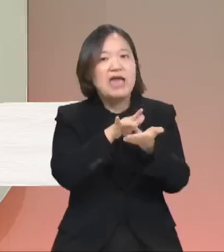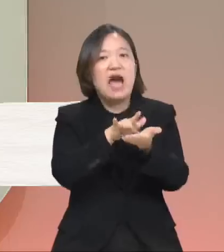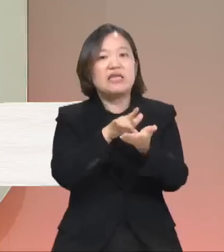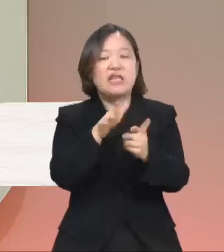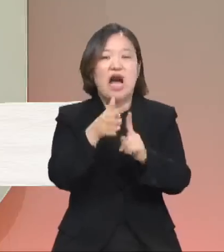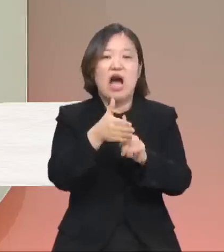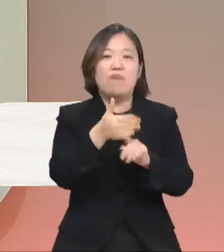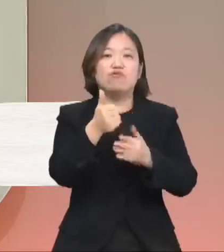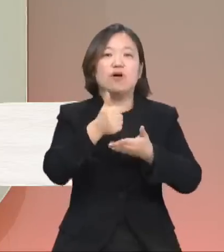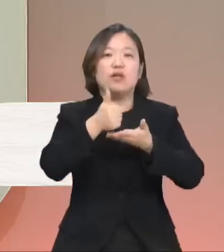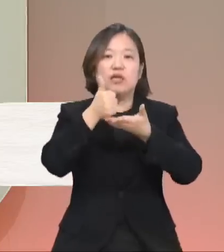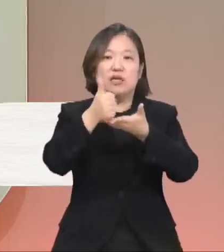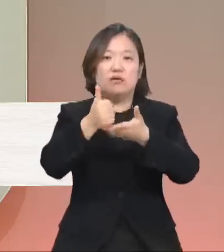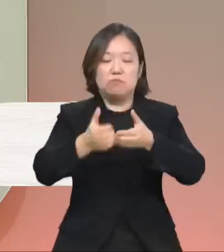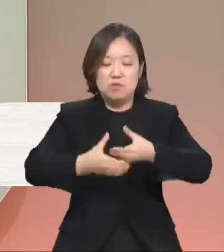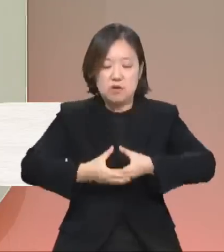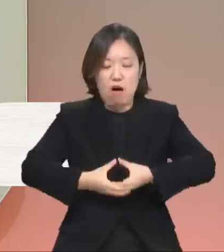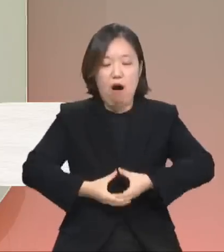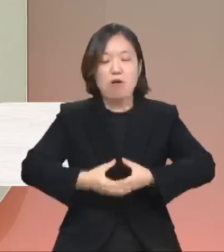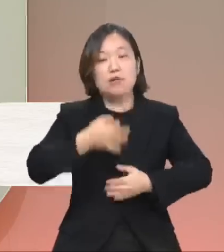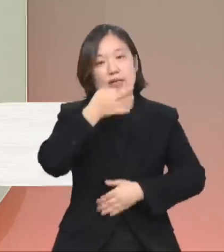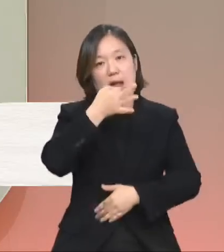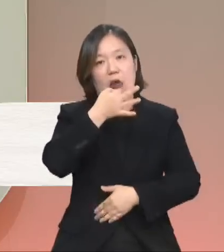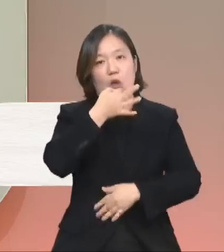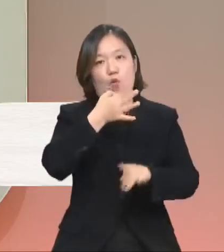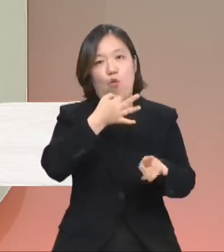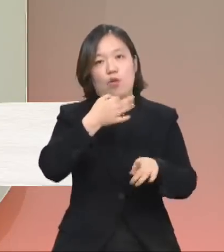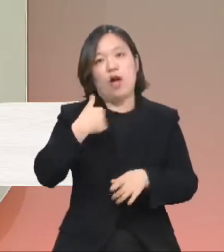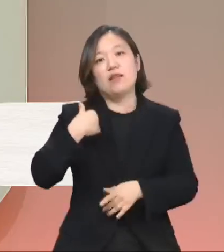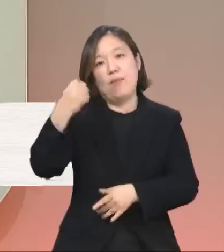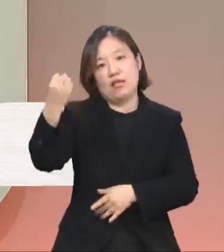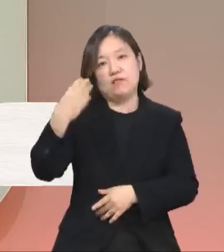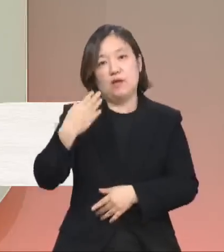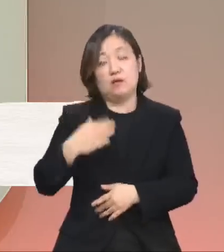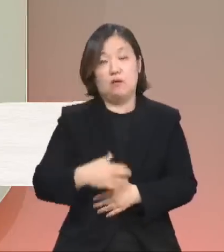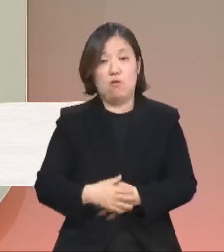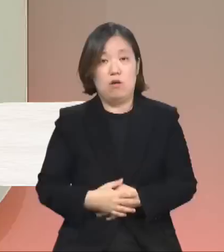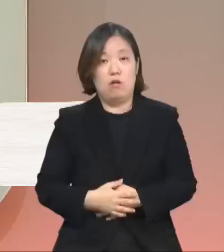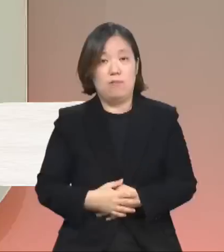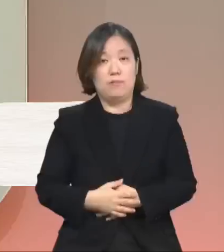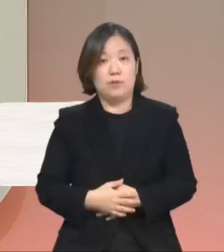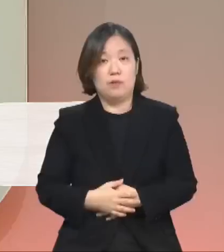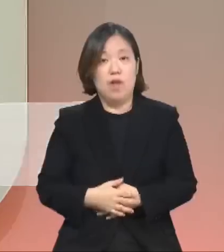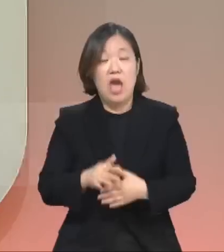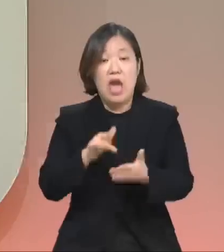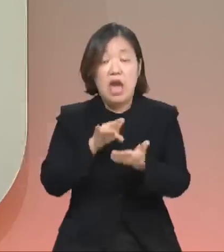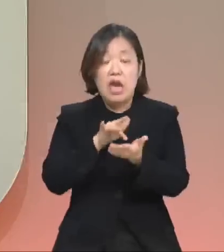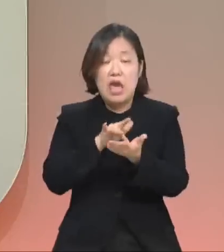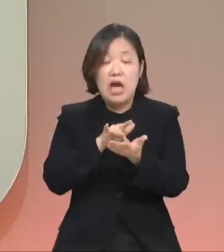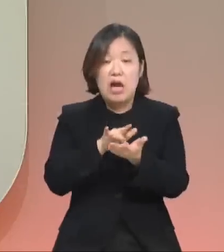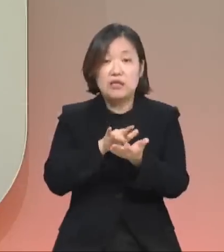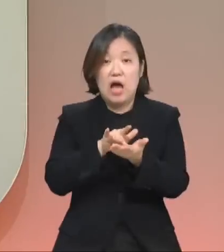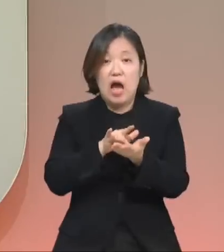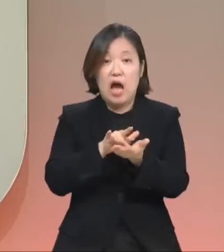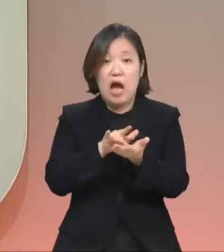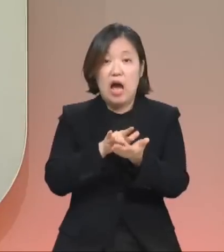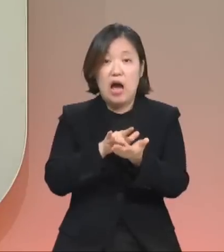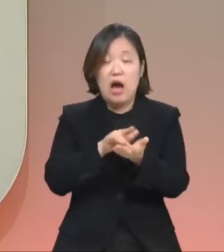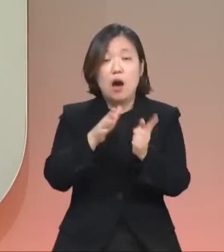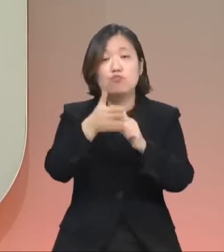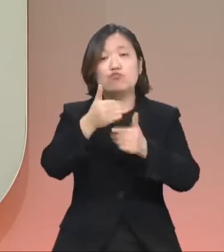하라고 말씀하셨습니다 약사여래불 염불정근을 하라라고 이제 그 원찰에